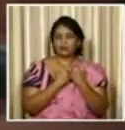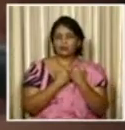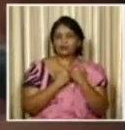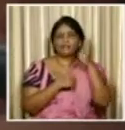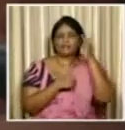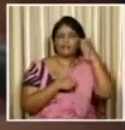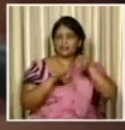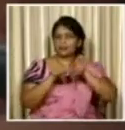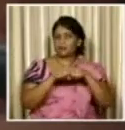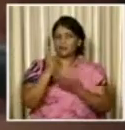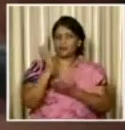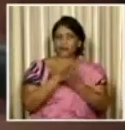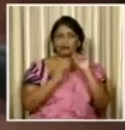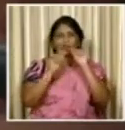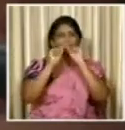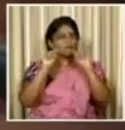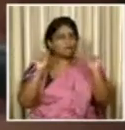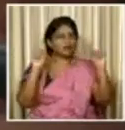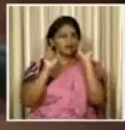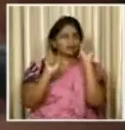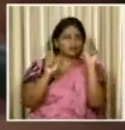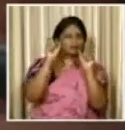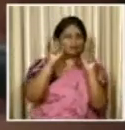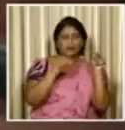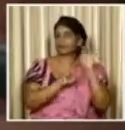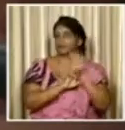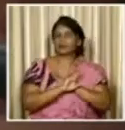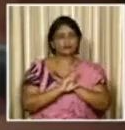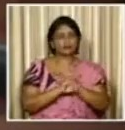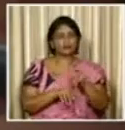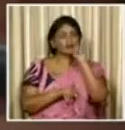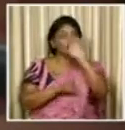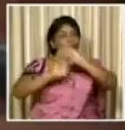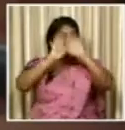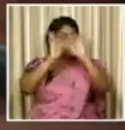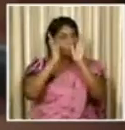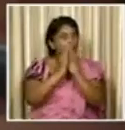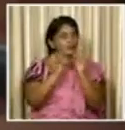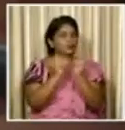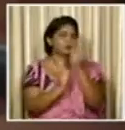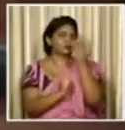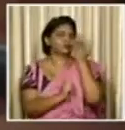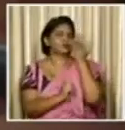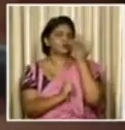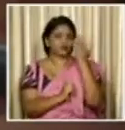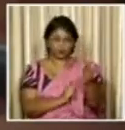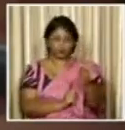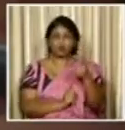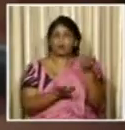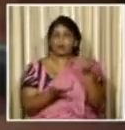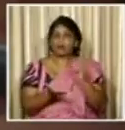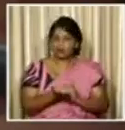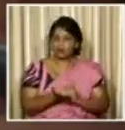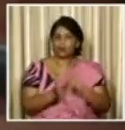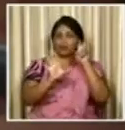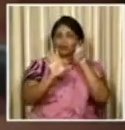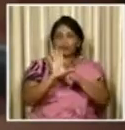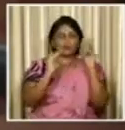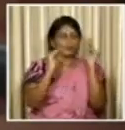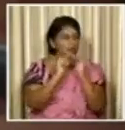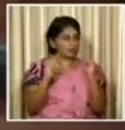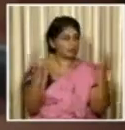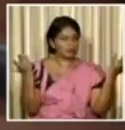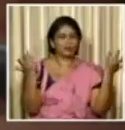me visiwas bangi waganti wala kelias si nebi, oge charre awan di sebalap uama, oh tawadurat me putu itu ucitan